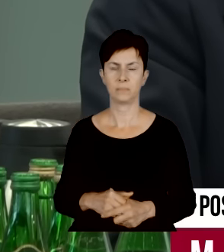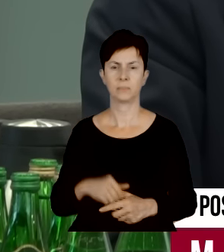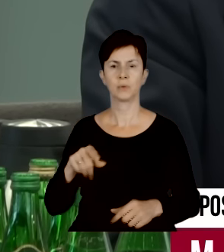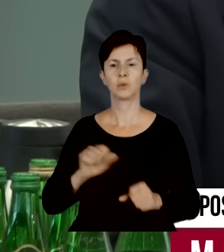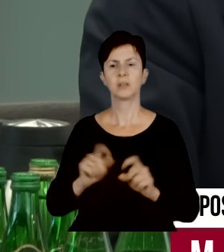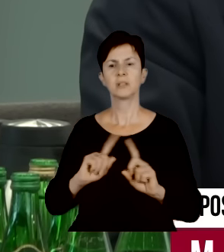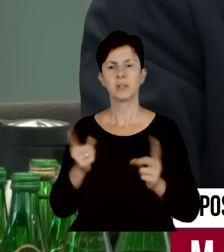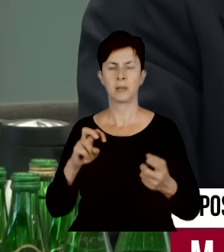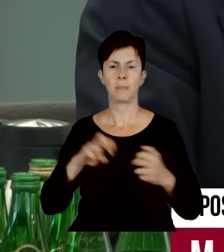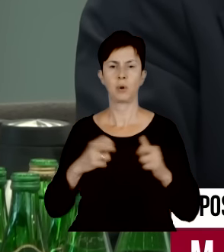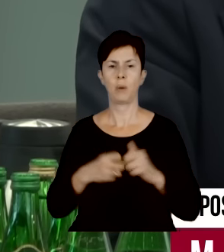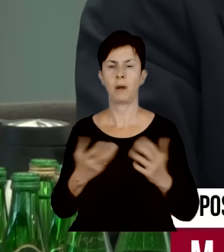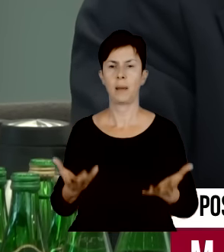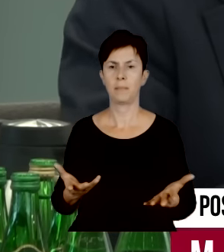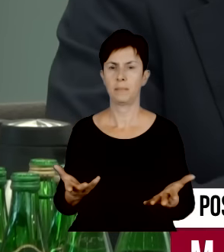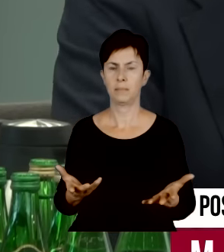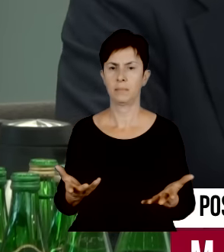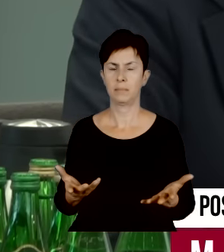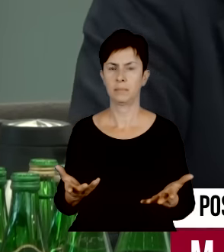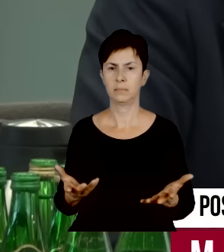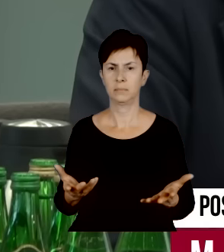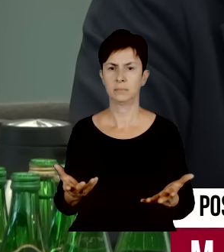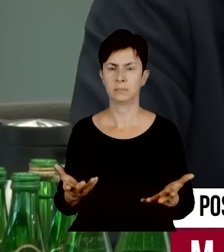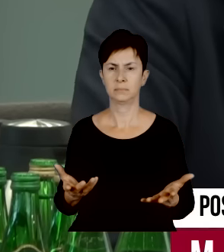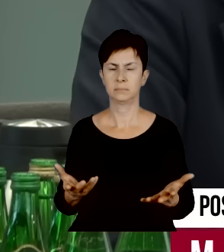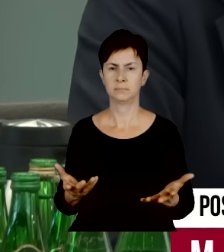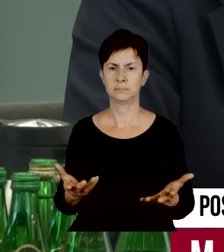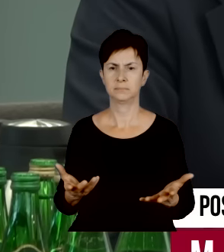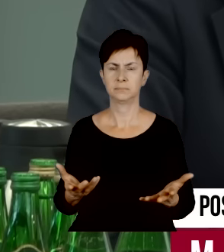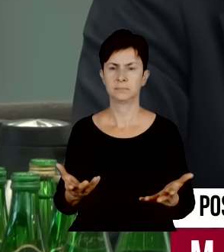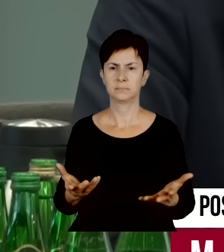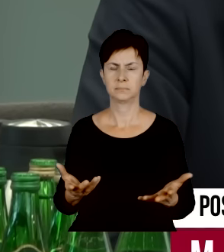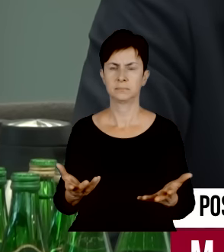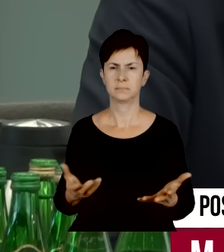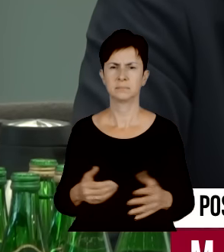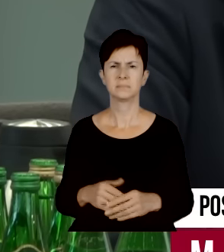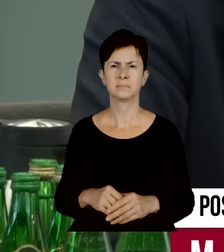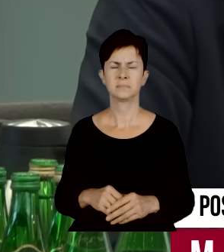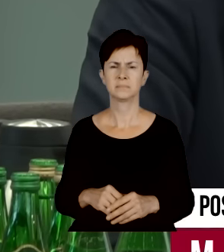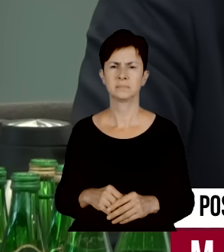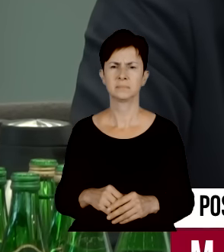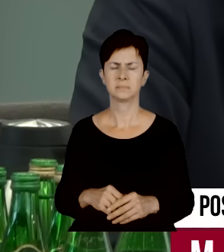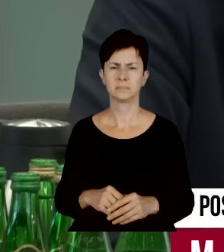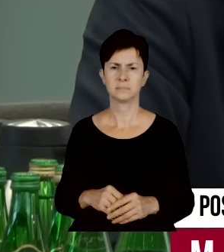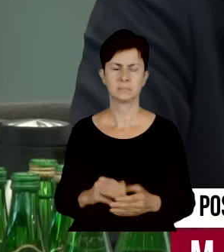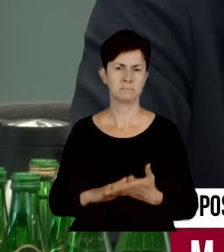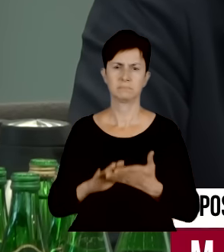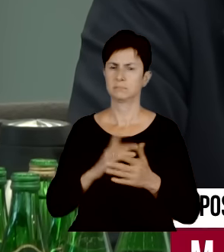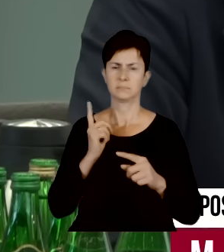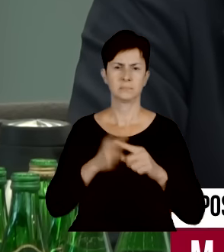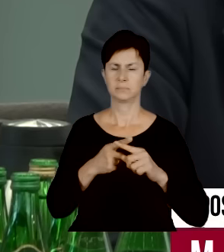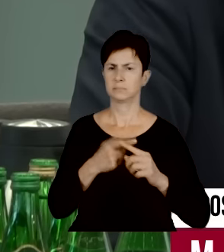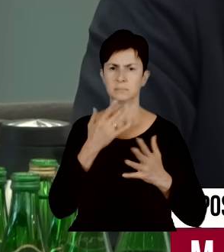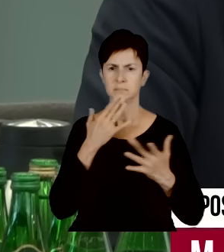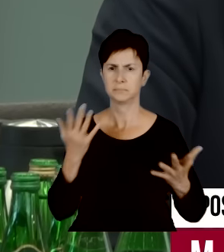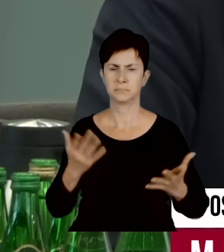środków bez zawarcia umowy problem jest wydania środków bez ważnego przepisu prawnego i to jest jeden problem A nie problem czy był w budżecie czy nie Dziękuję